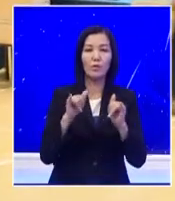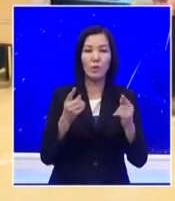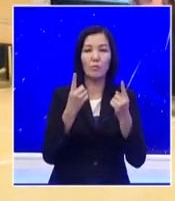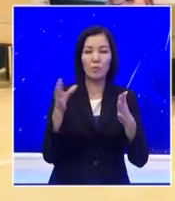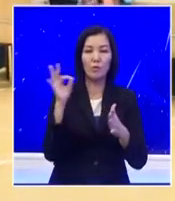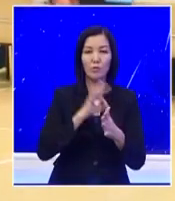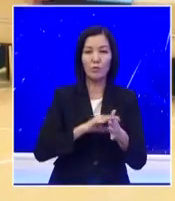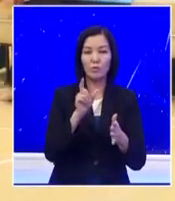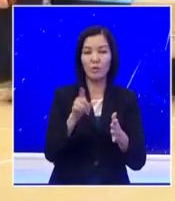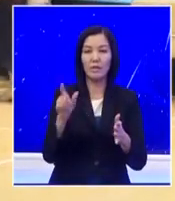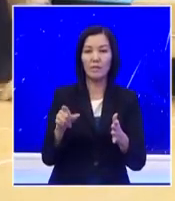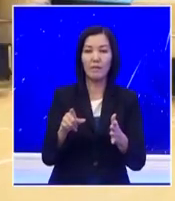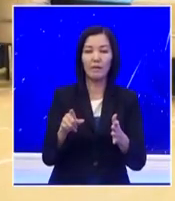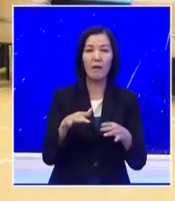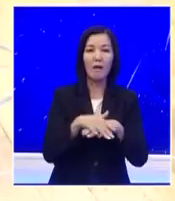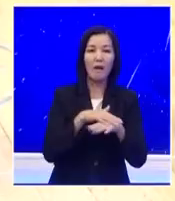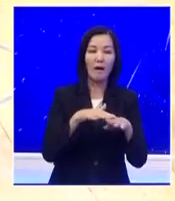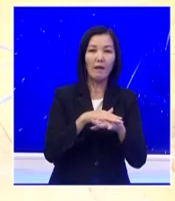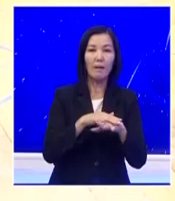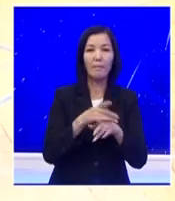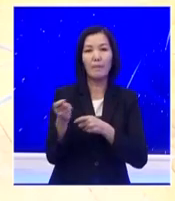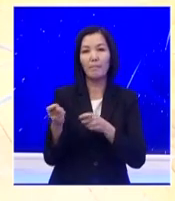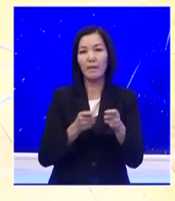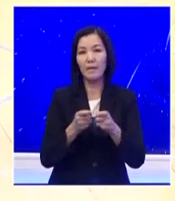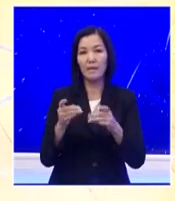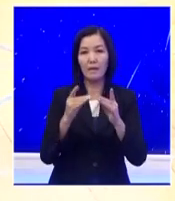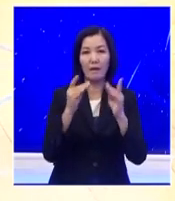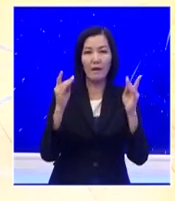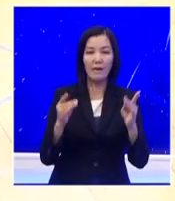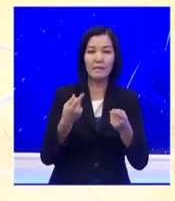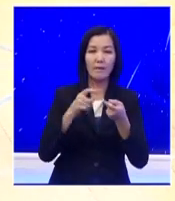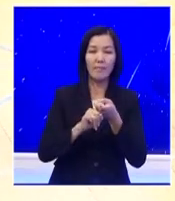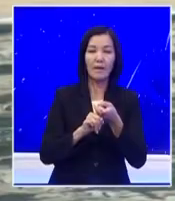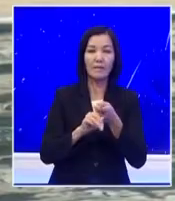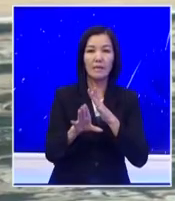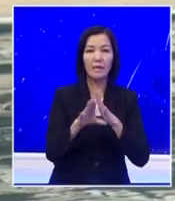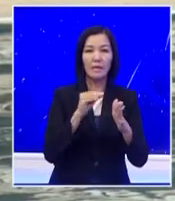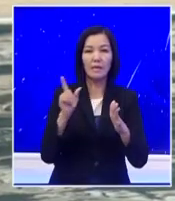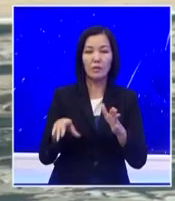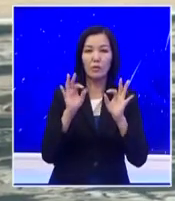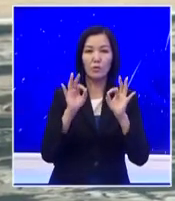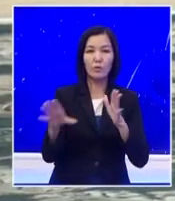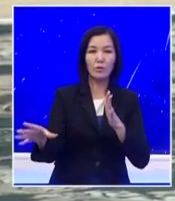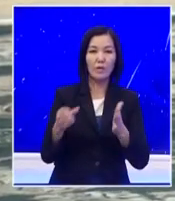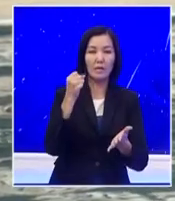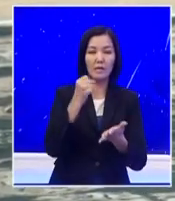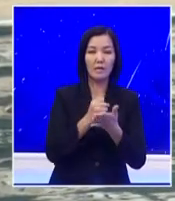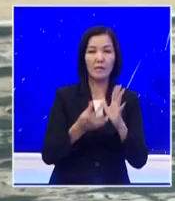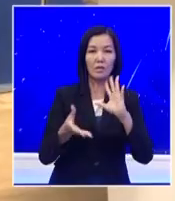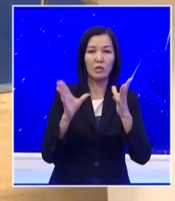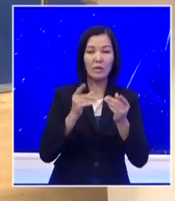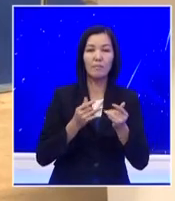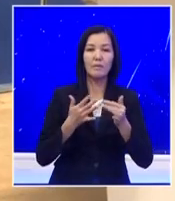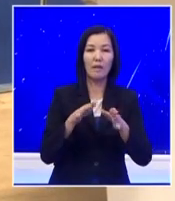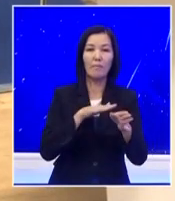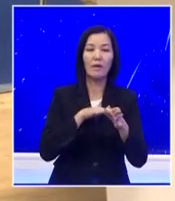қосып жүрген азамат. Халық пен билік арасында беделді қызмет етіп келе жатқан ел қалауына лайық кандидаттар. Жалпы сайлау барлық талапқа